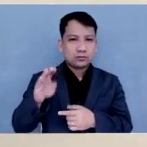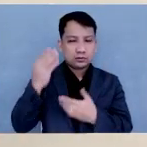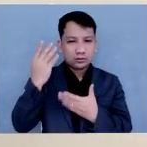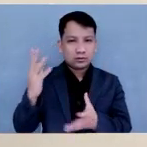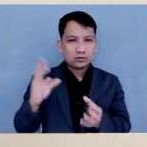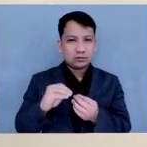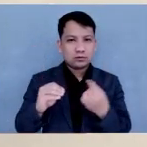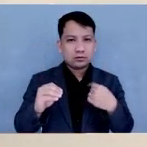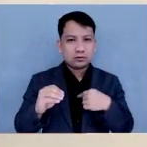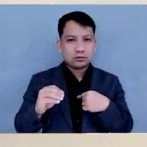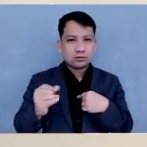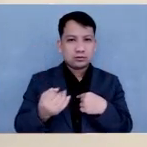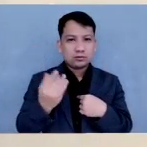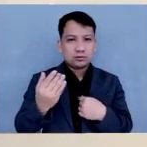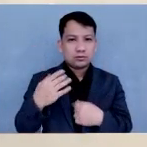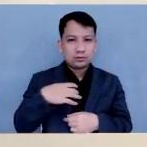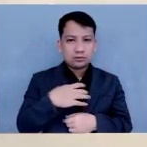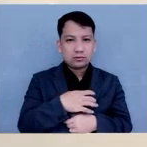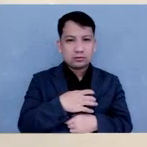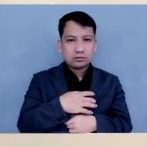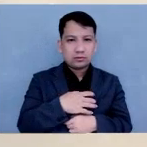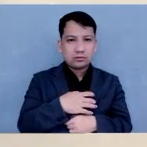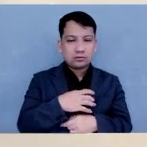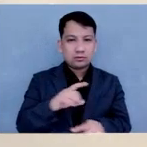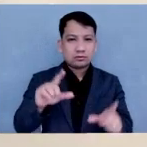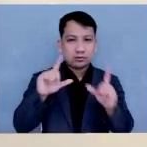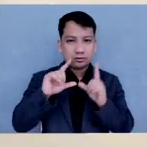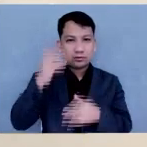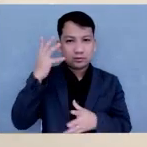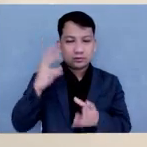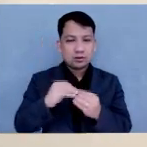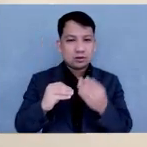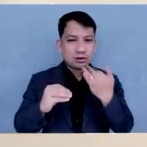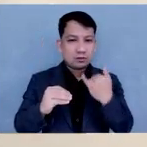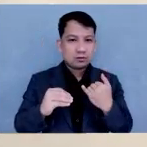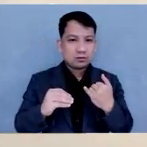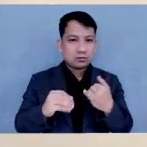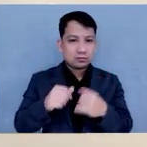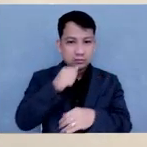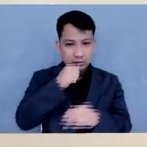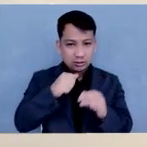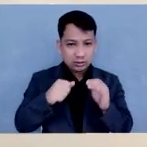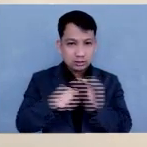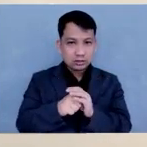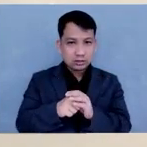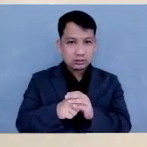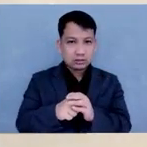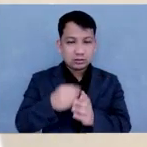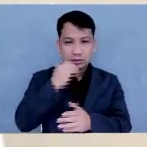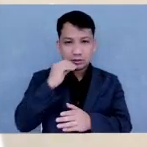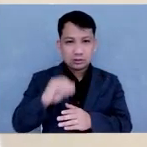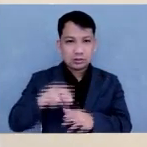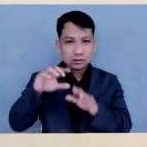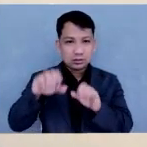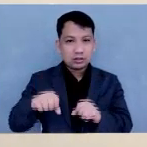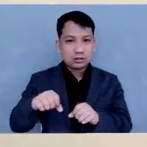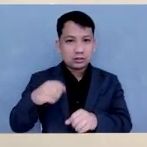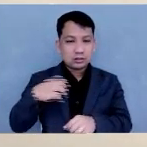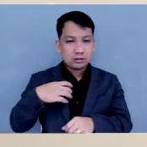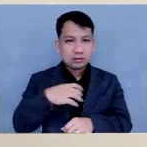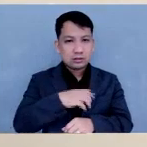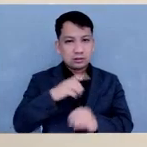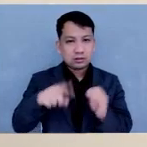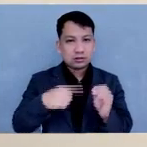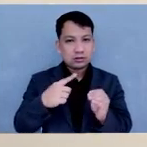matapos sabihin ng ilang mambabatas na matutuling ng pugante si Roque dahil sa kanyang pagtatago sa kabila po ng arrest order sa kamera. Ayon kay